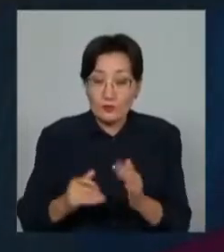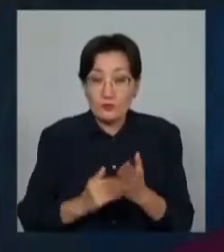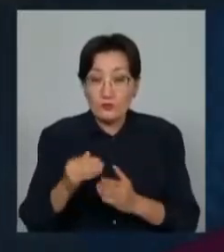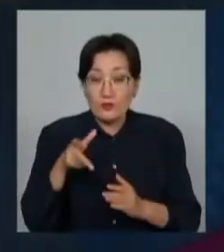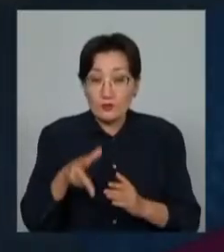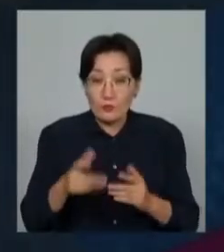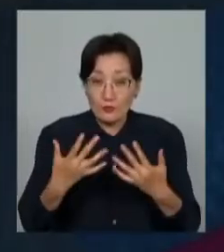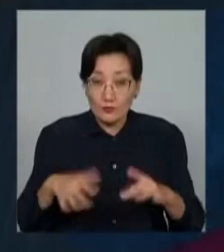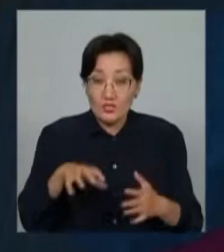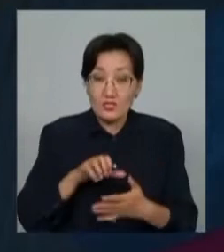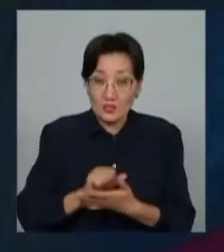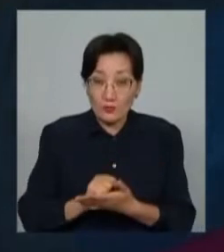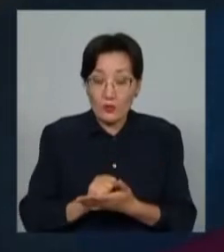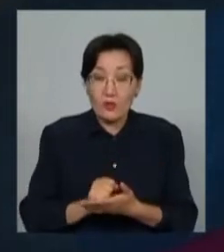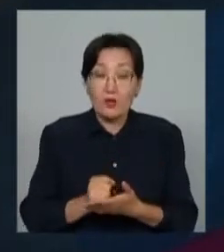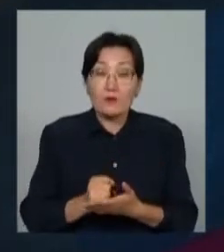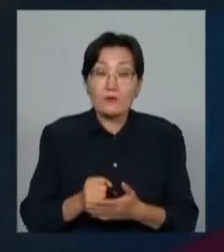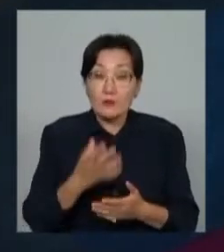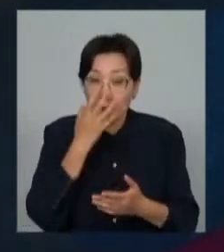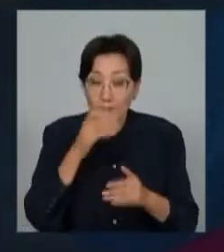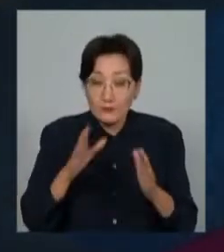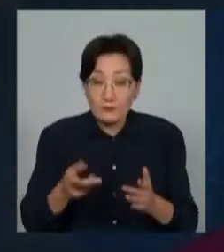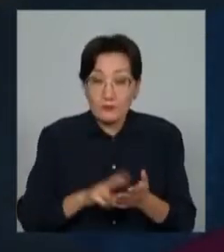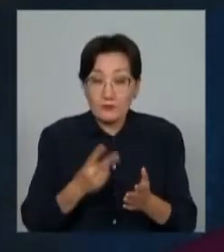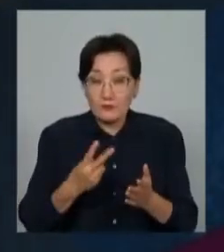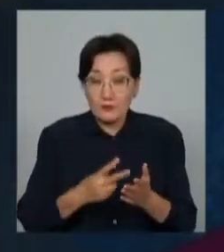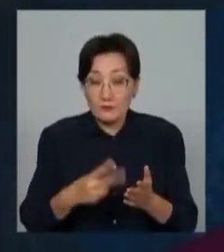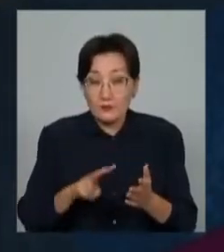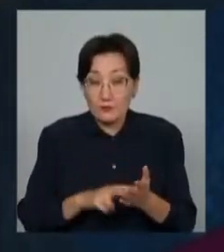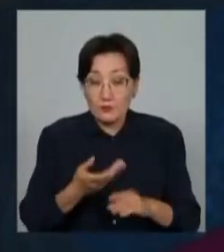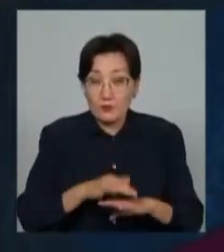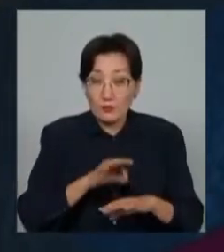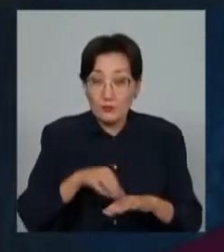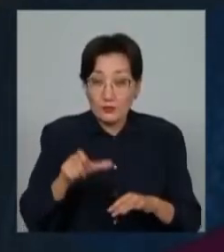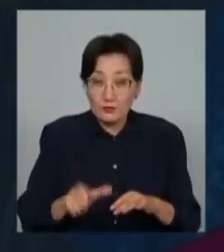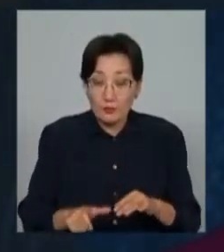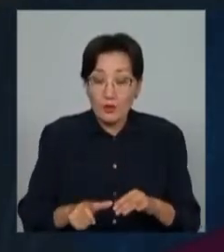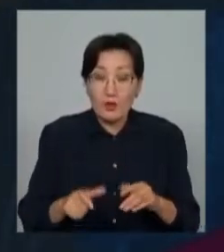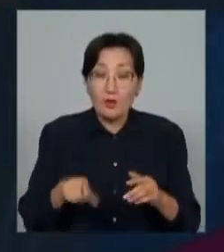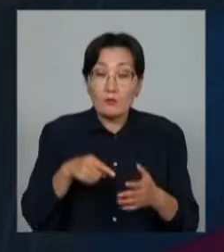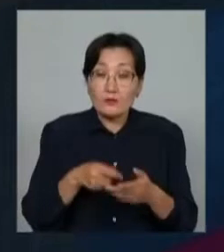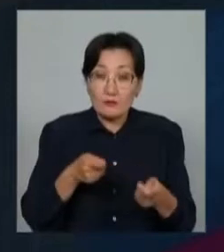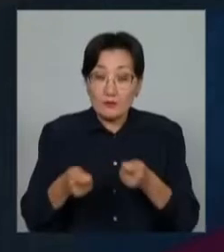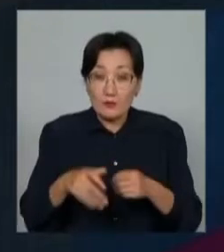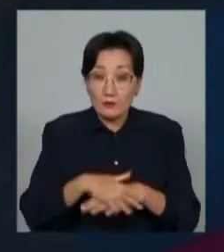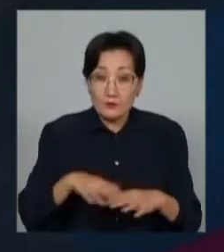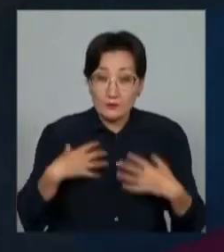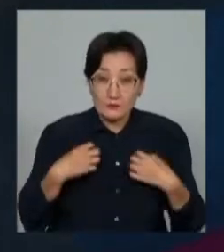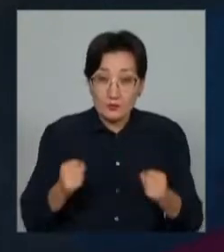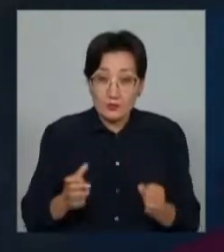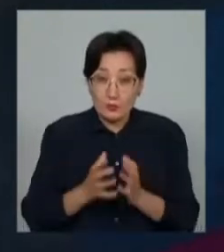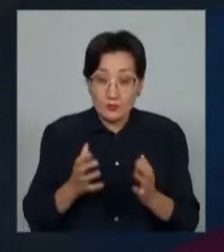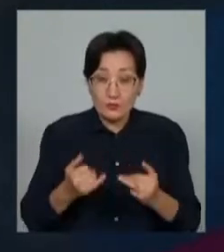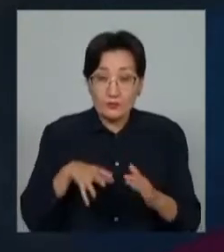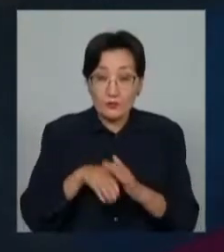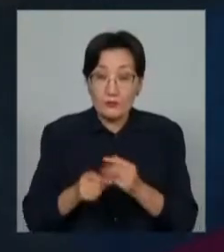3 тысяч уже заняты. На ИВЛ находится 27 тяжелобольных пациентов. Это данные городского управления общественного здоровья. Сейчас